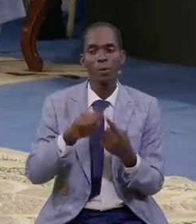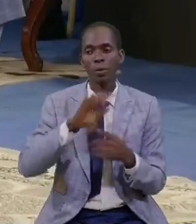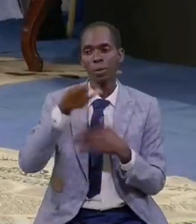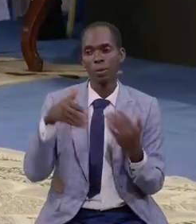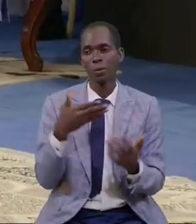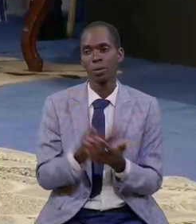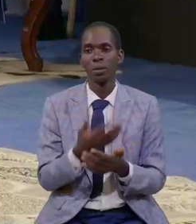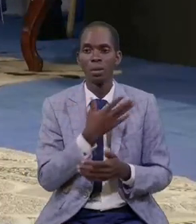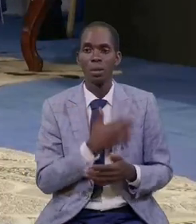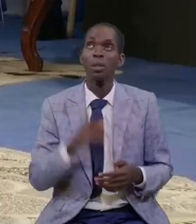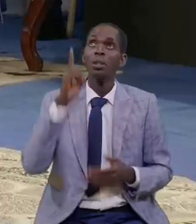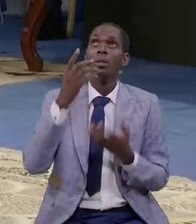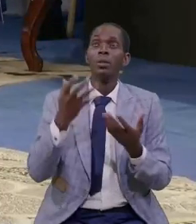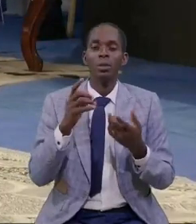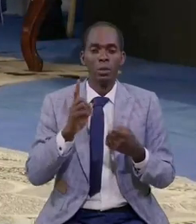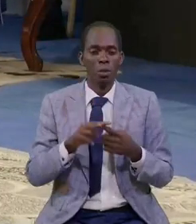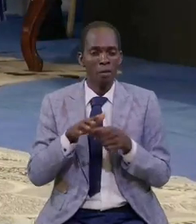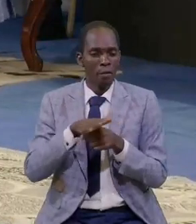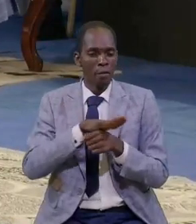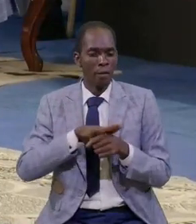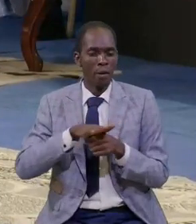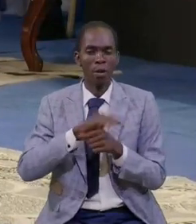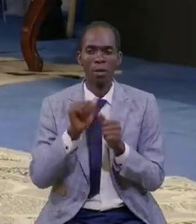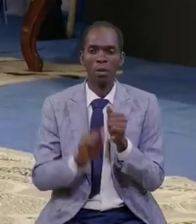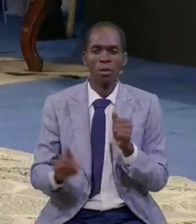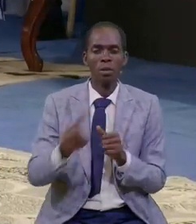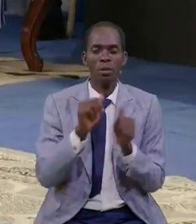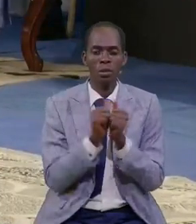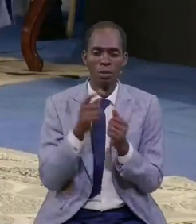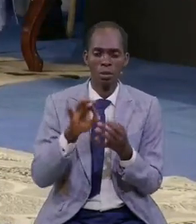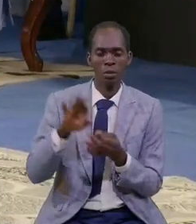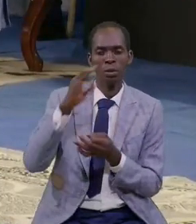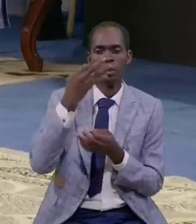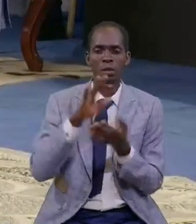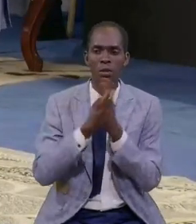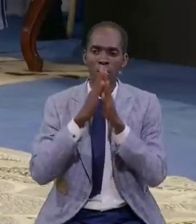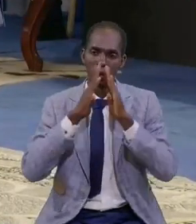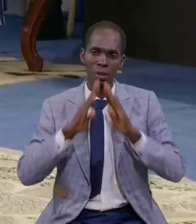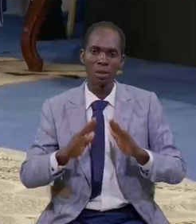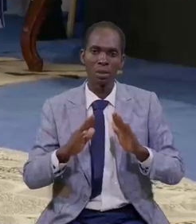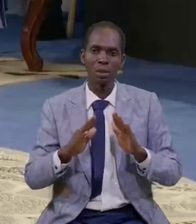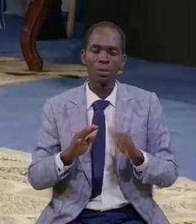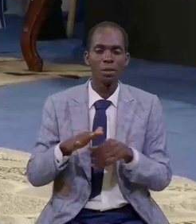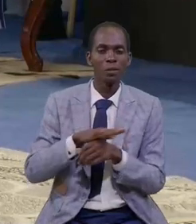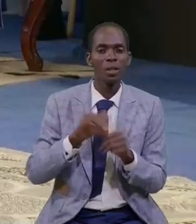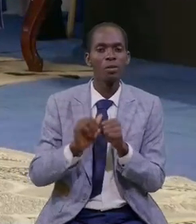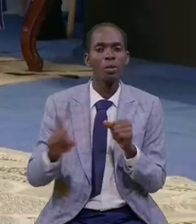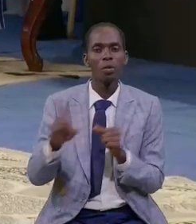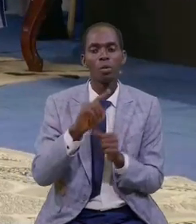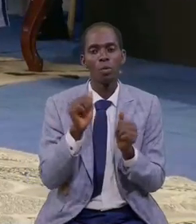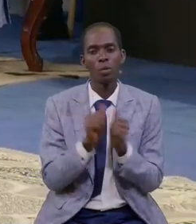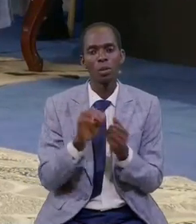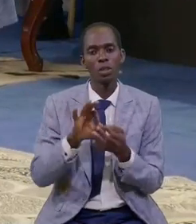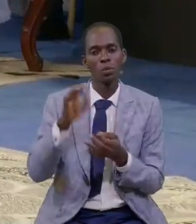veut remplir chacun de son esprit de paix de l'esprit de pureté et de